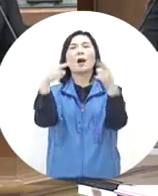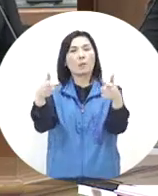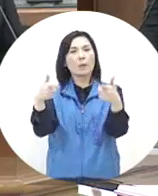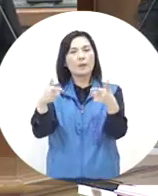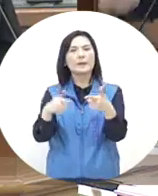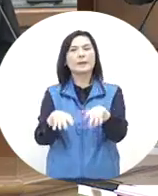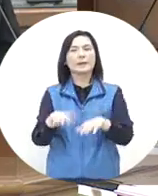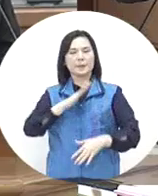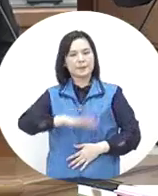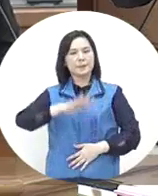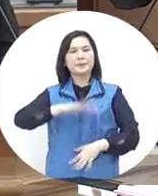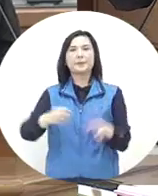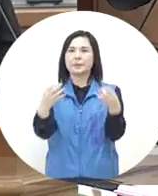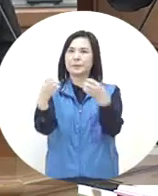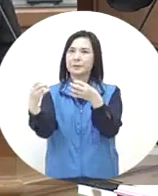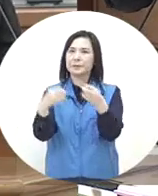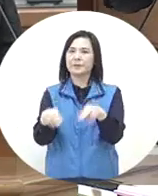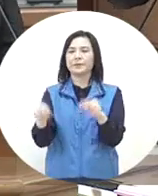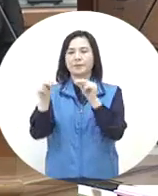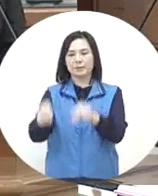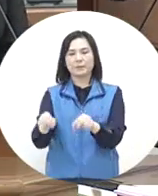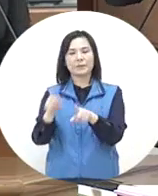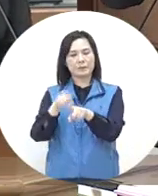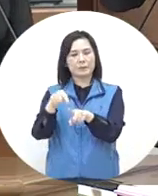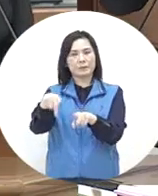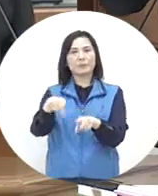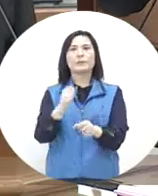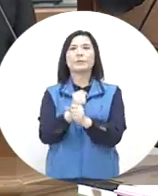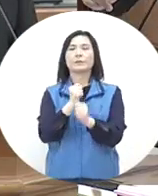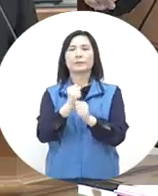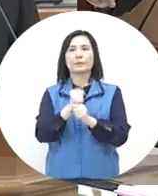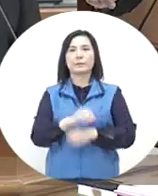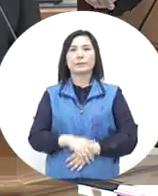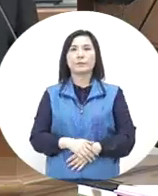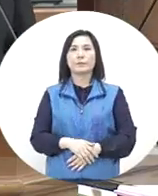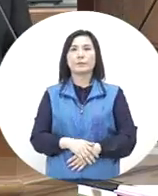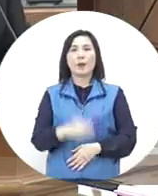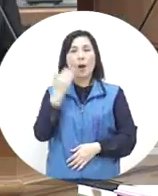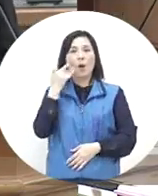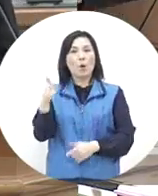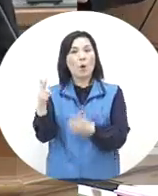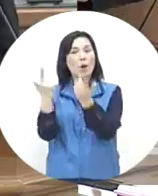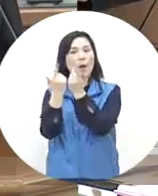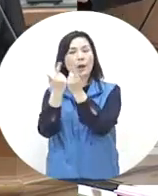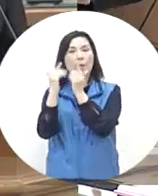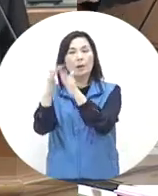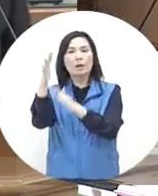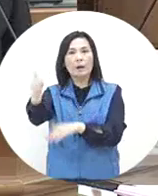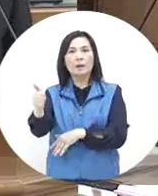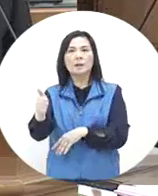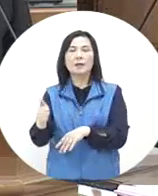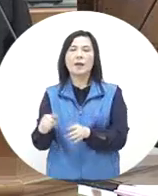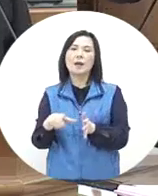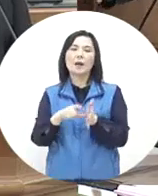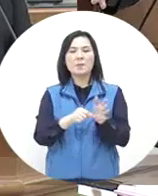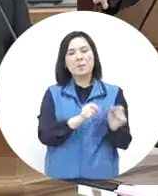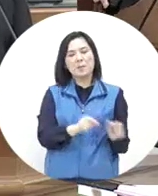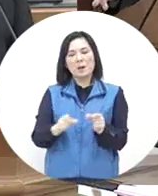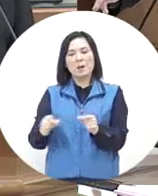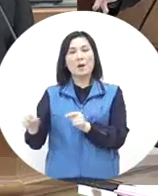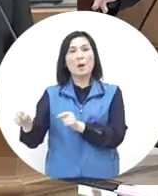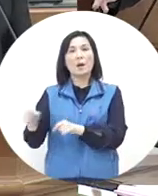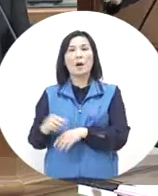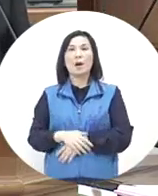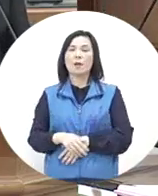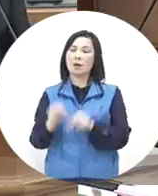啊，才有法律约啊来行。 市长，那他如果柯市长他在借口拖延，哦，或者是他不照这个履